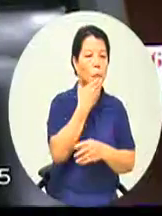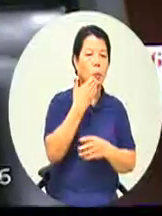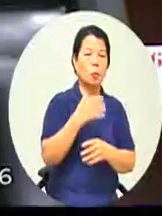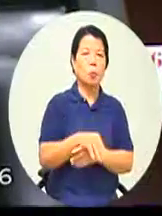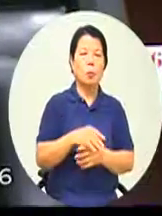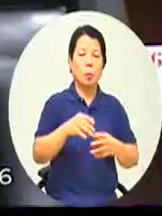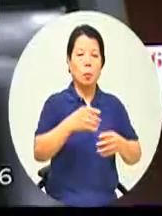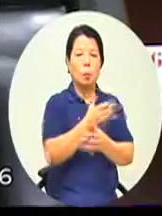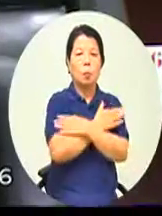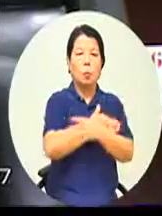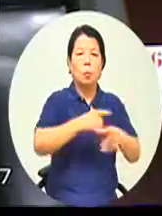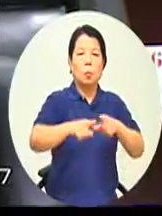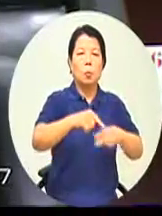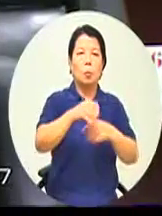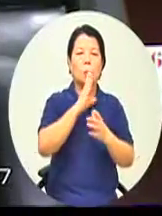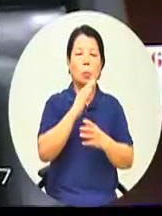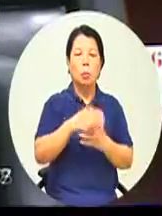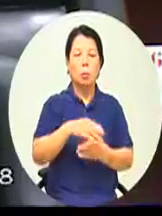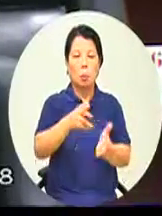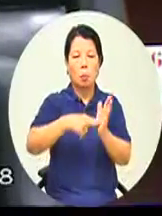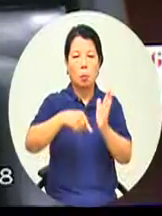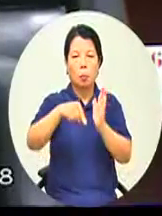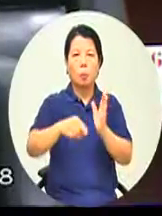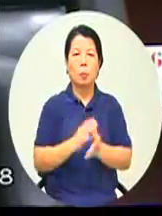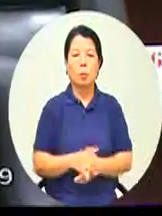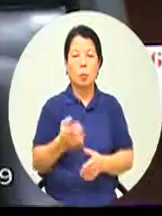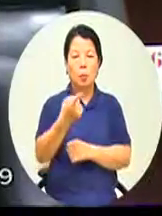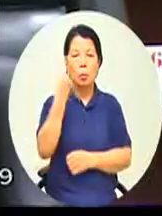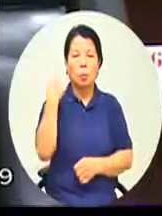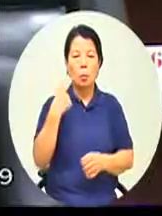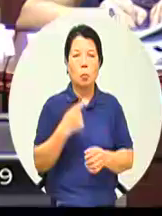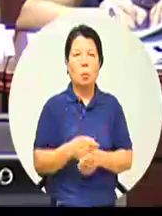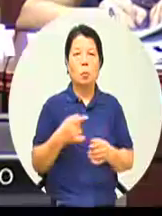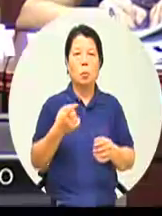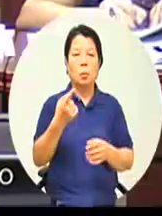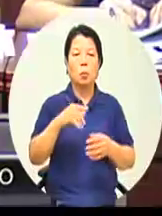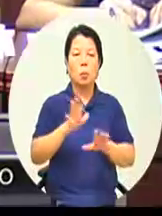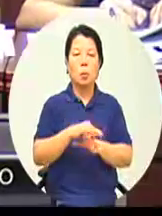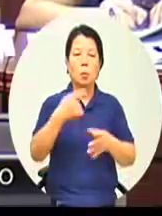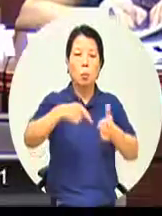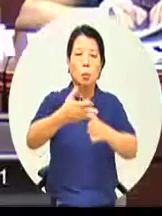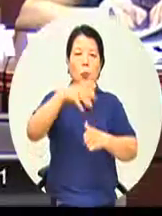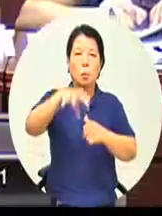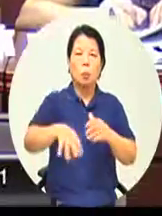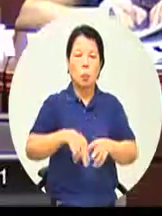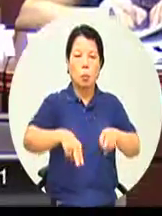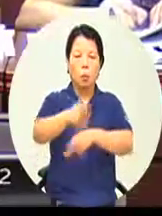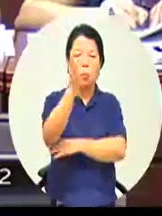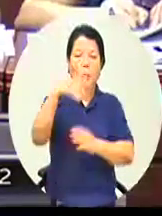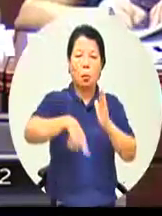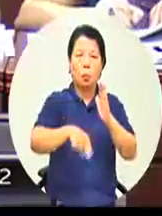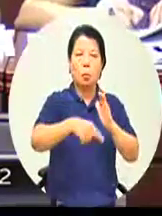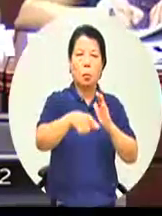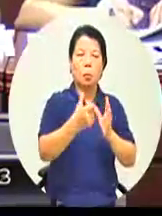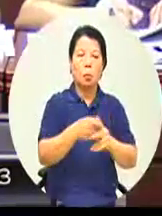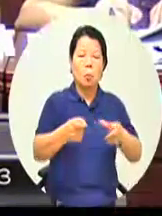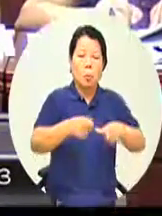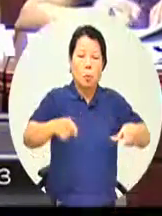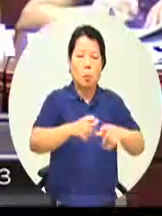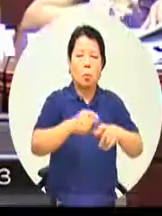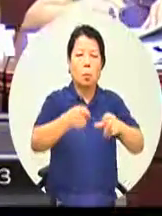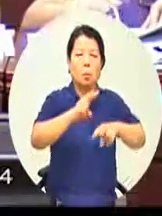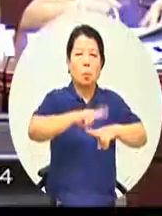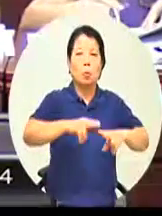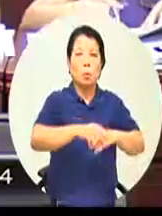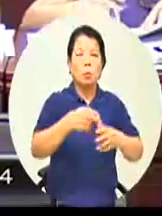分，希望您是不是可以回答。 因为昨天那个教育部才在行政院做了扩大公共托育的这个方